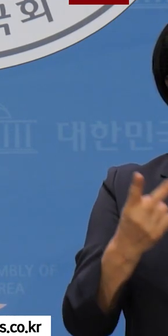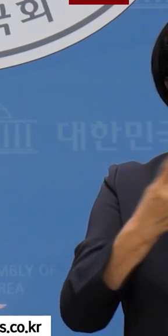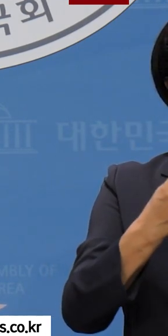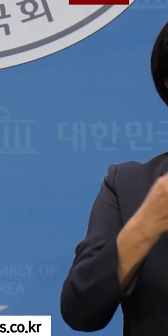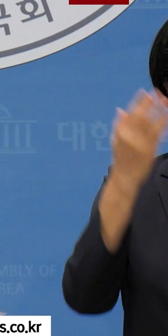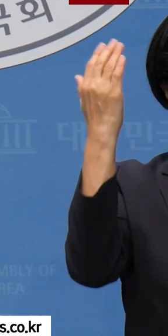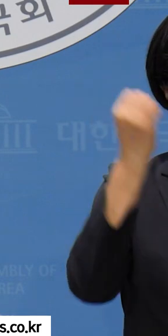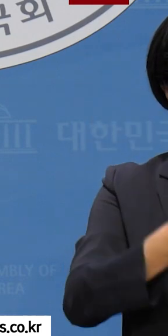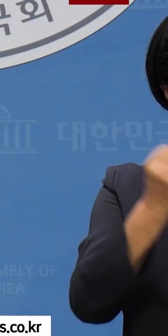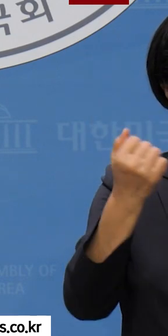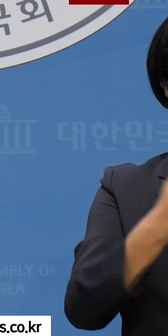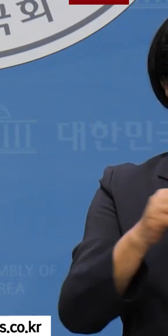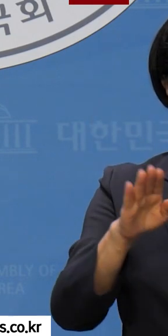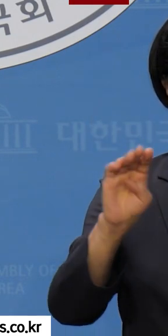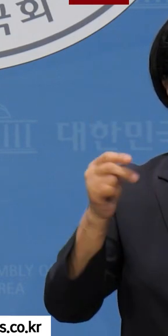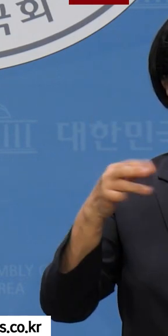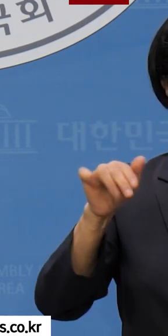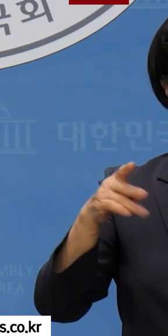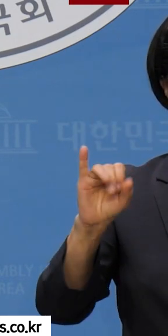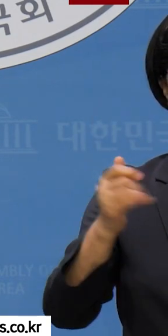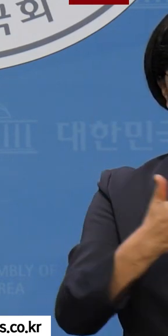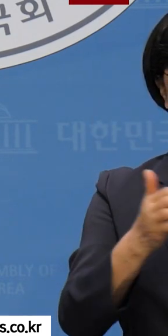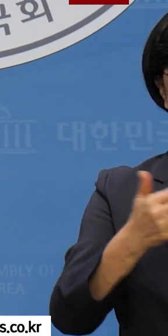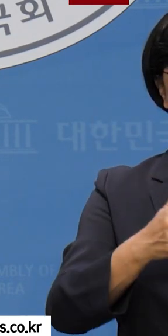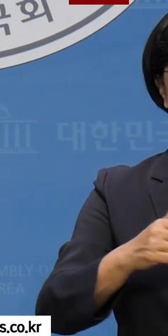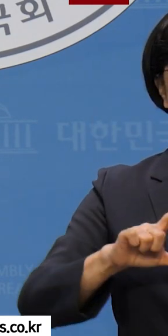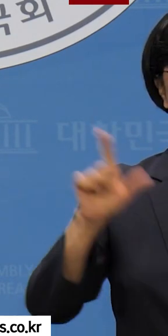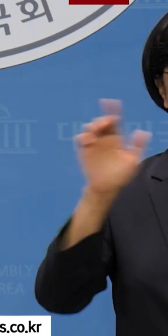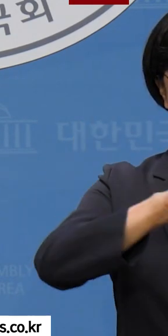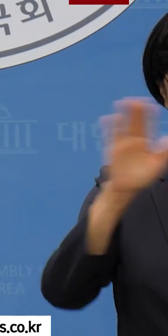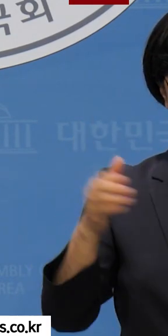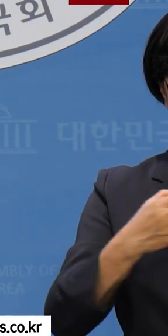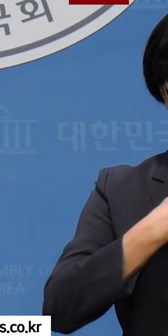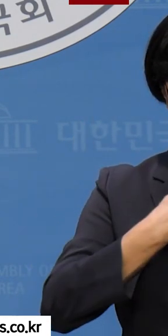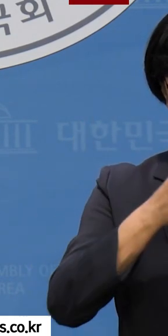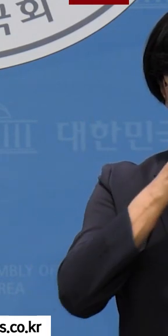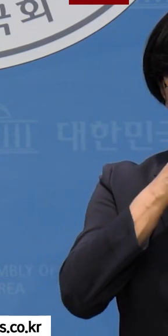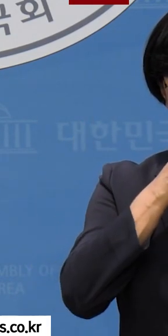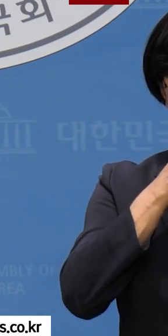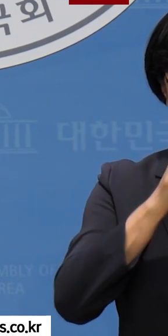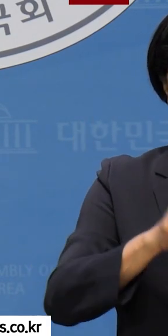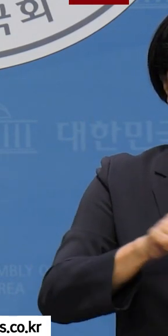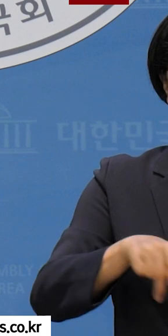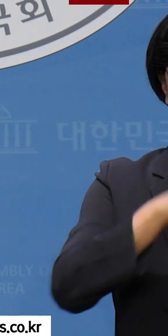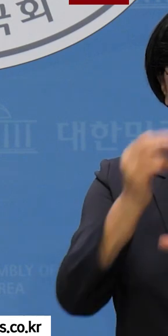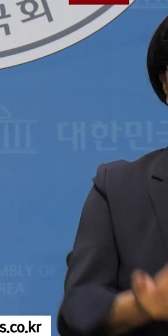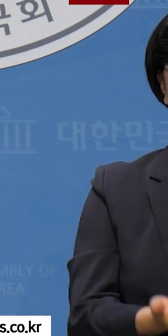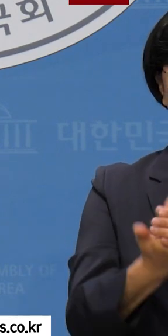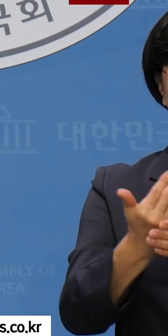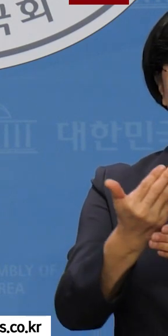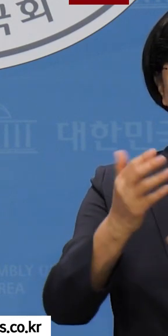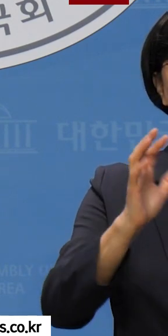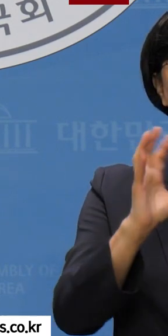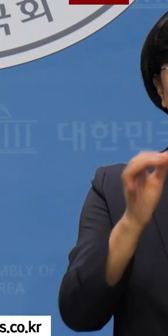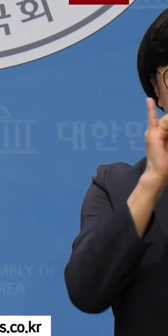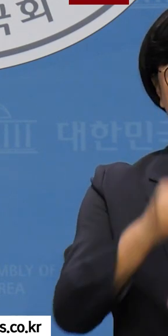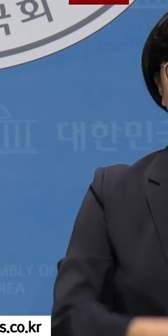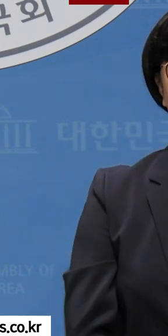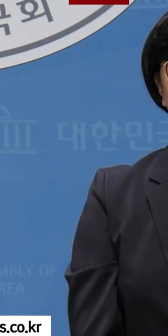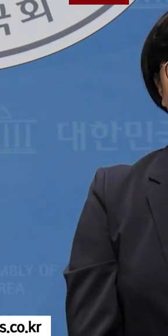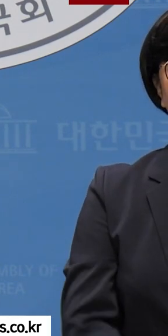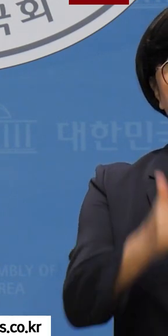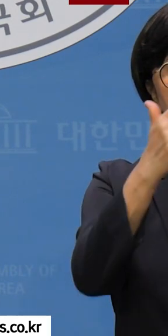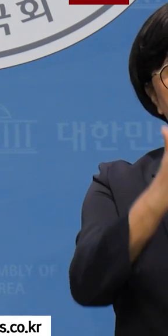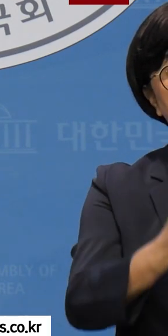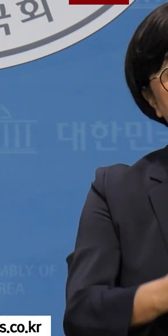제2세미나실에서 변재일 의원실 등이 주최하는 기후위기, 물재해 대응 정책 포럼이 진행됩니다.